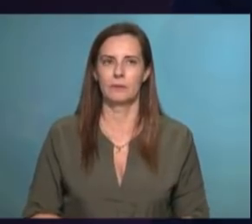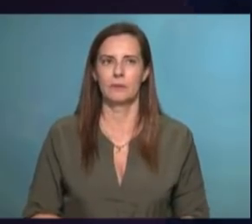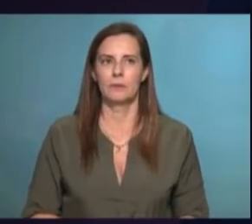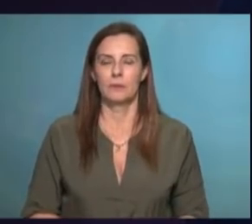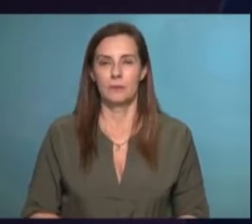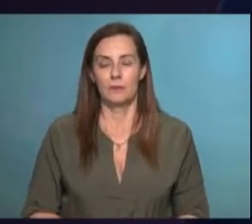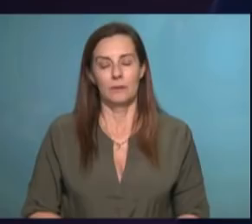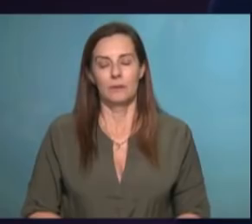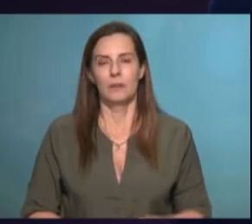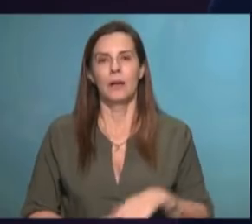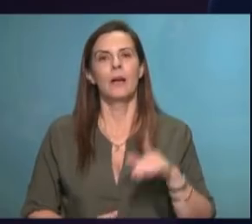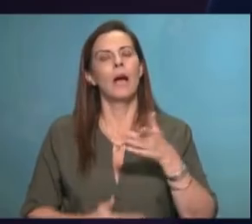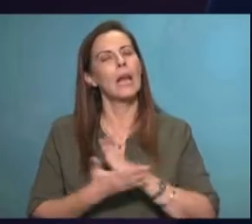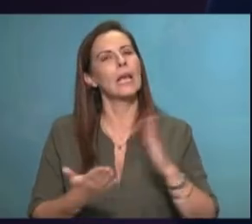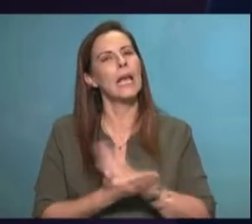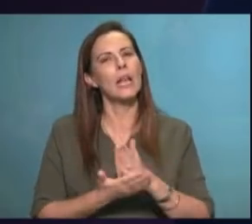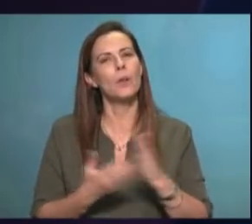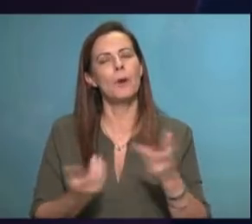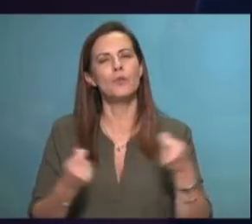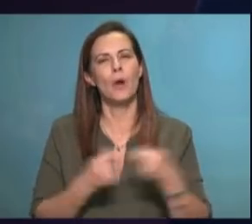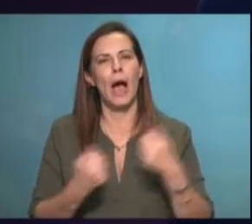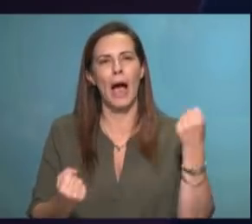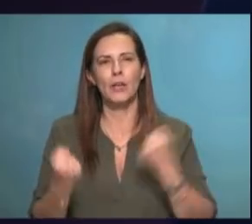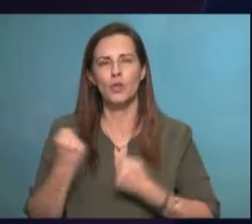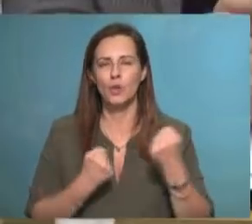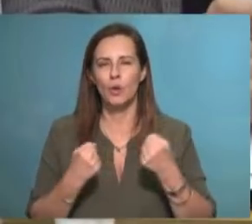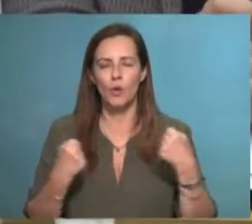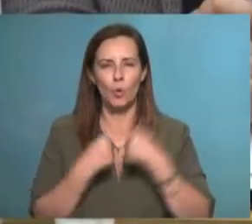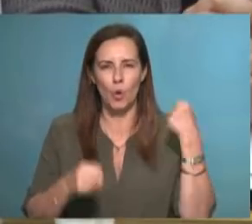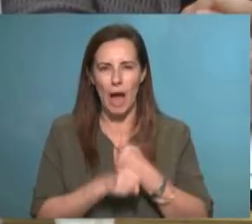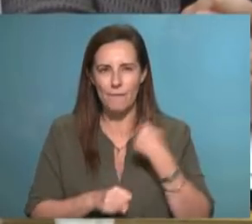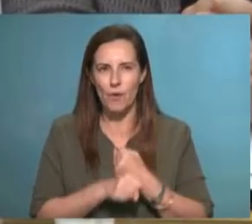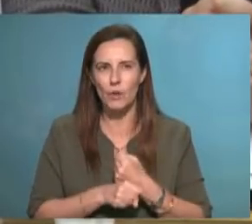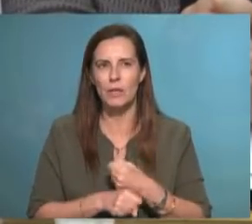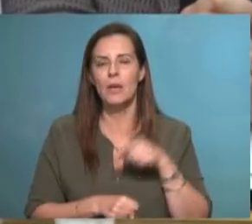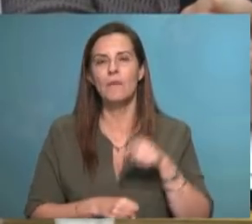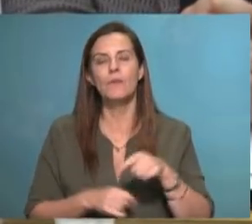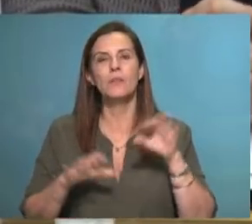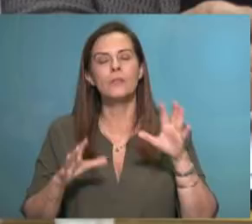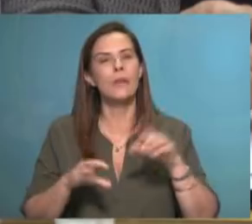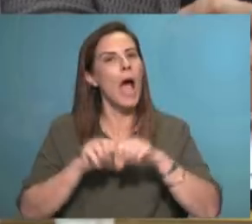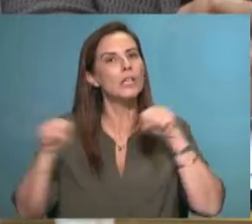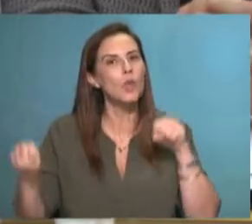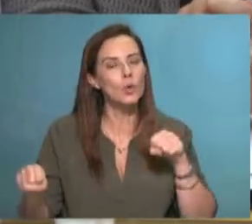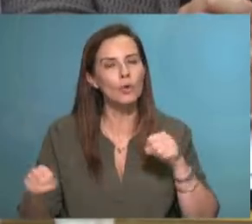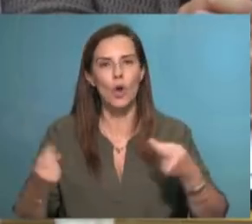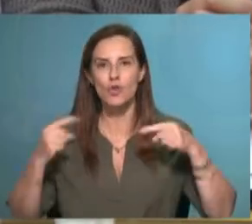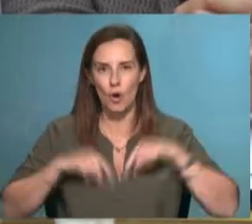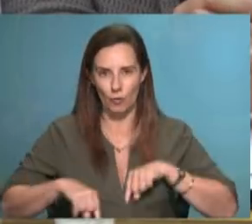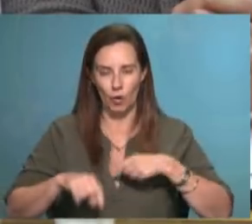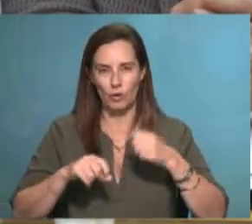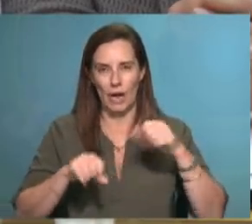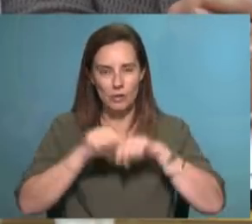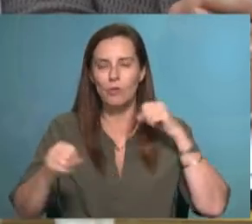יש כבר מי שהחליט לעשות משהו בעניין תאונות העבודה, וזו הערב ההסתדרות. היושב ראש, אבי ניסנקורן, הכריז